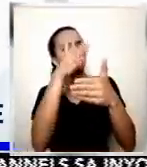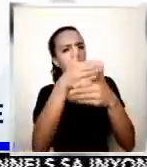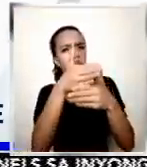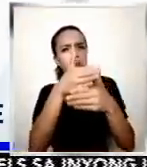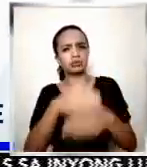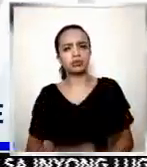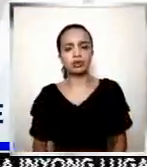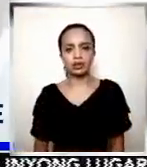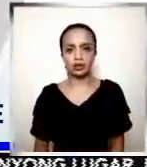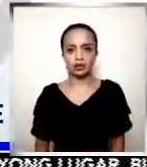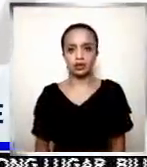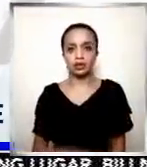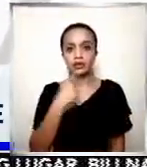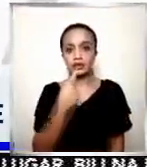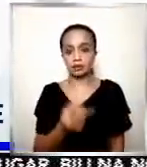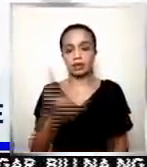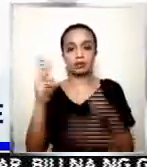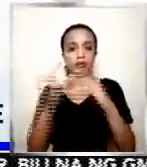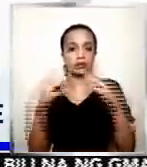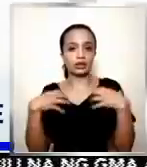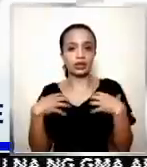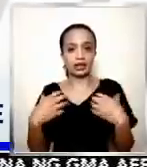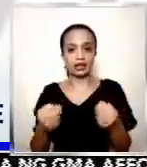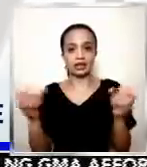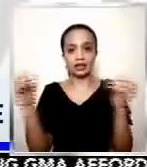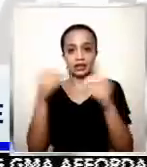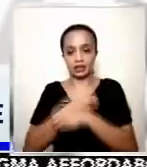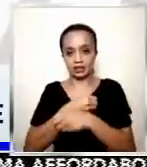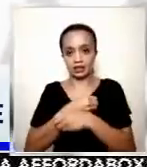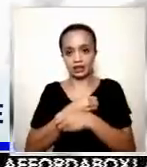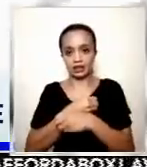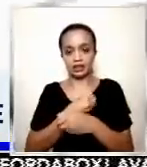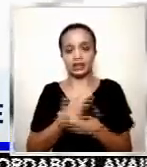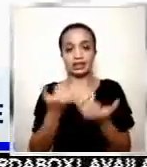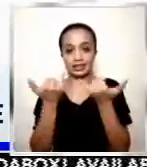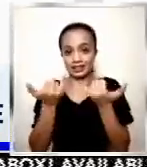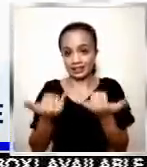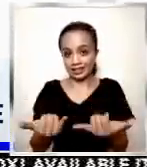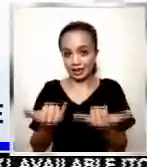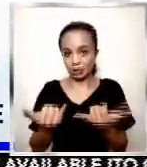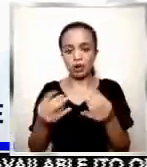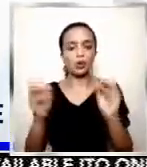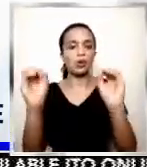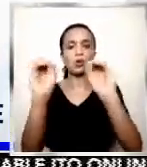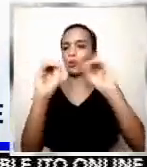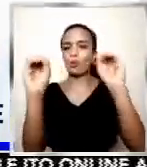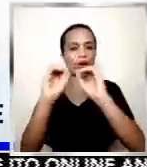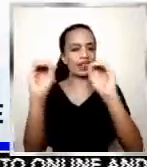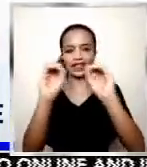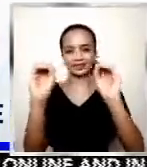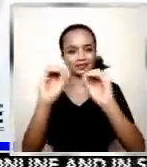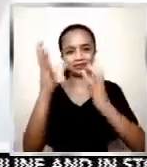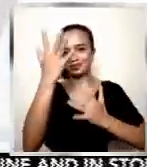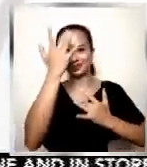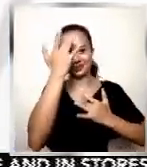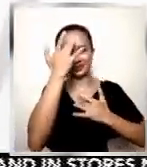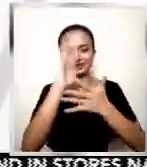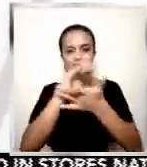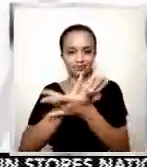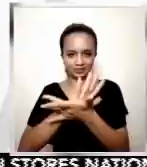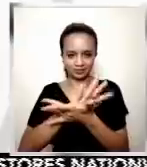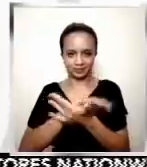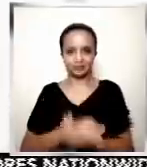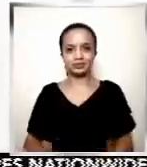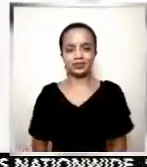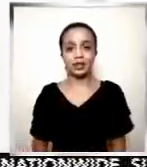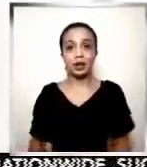ng Municipal Health Officer ng Tubigon na sa kasalukuyan ay wala ngang kaso ng COVID-19 sa naturang isla. Pero ganun